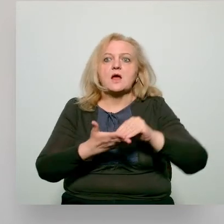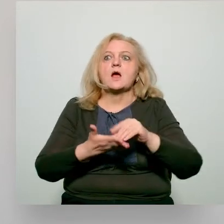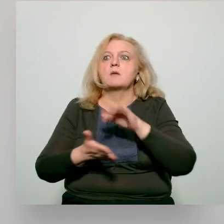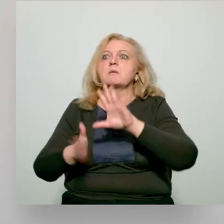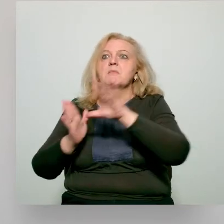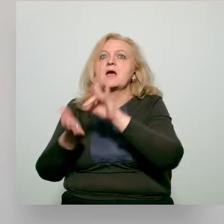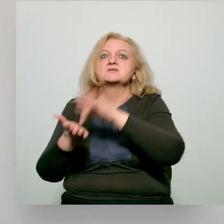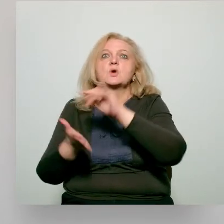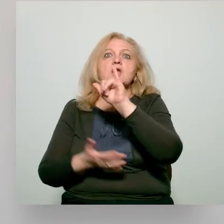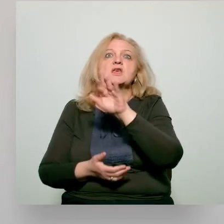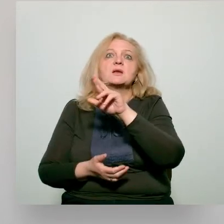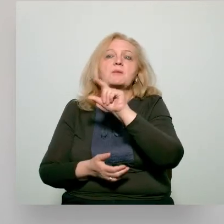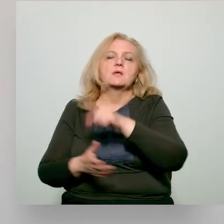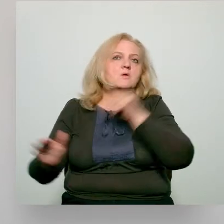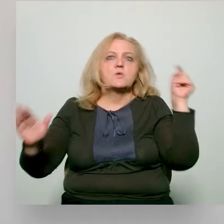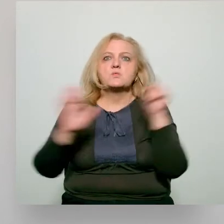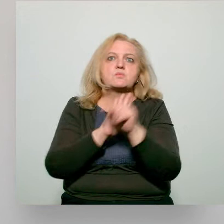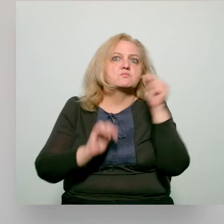Irpienia. No, różne były